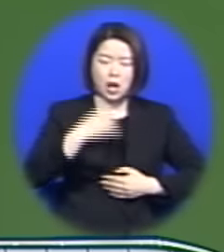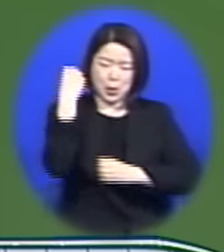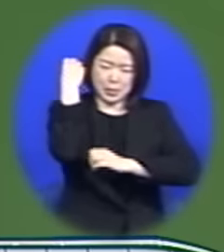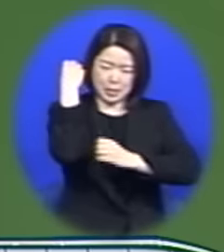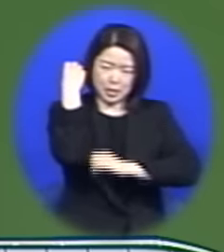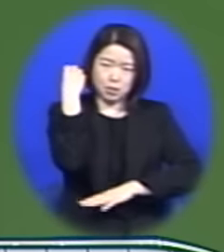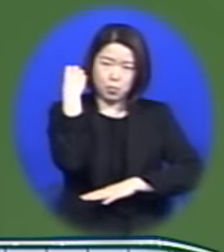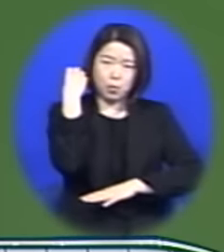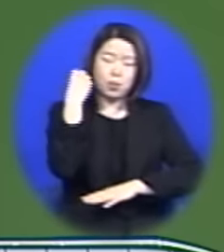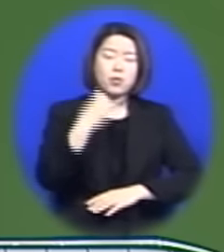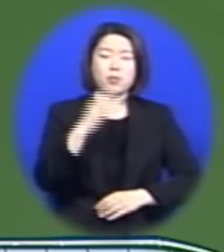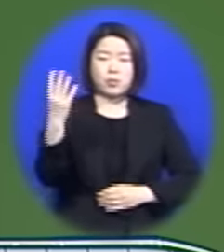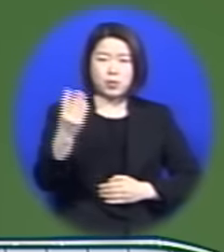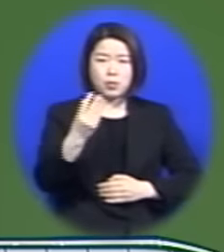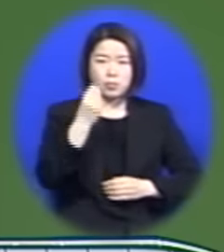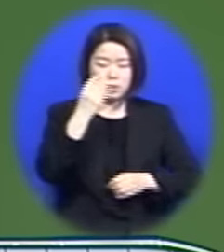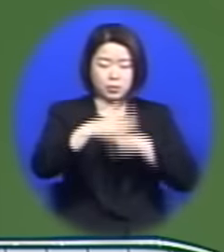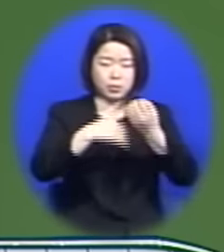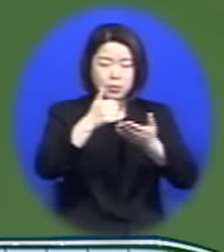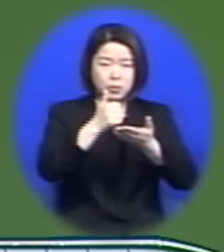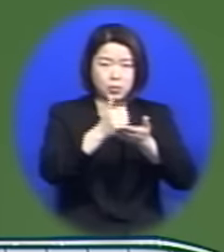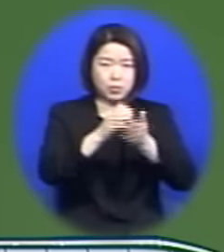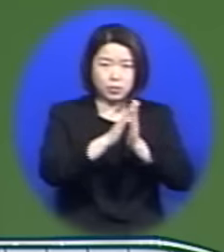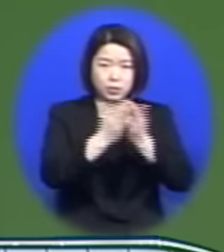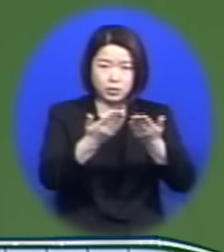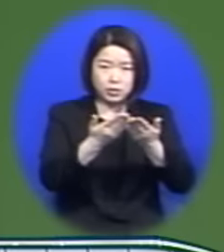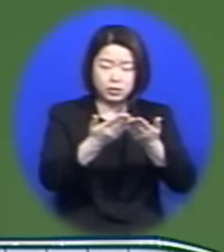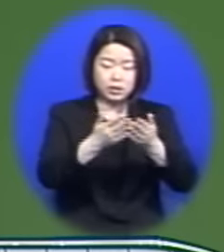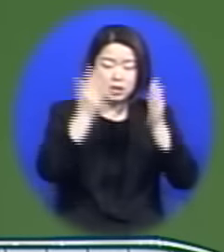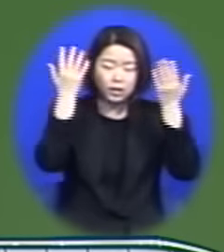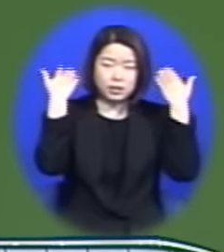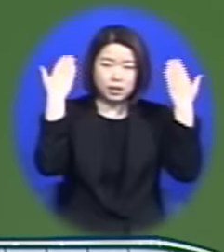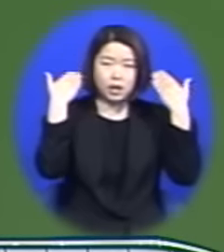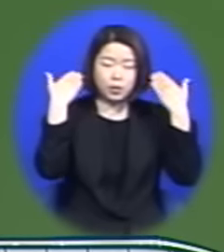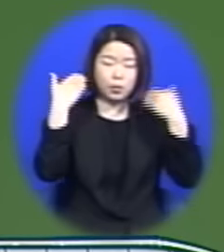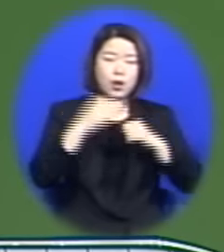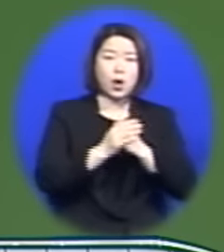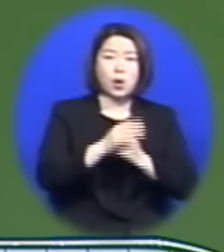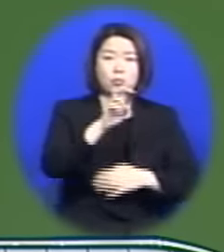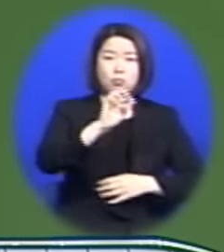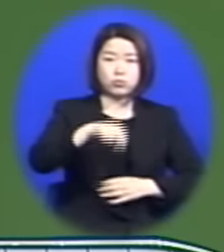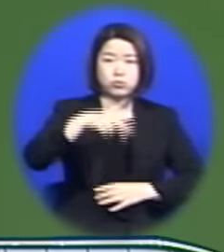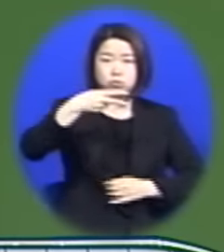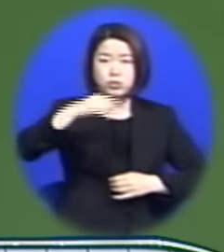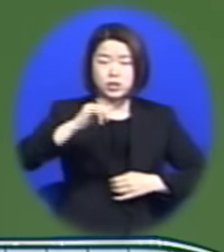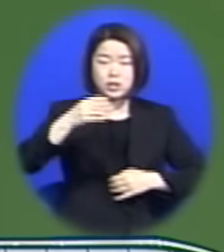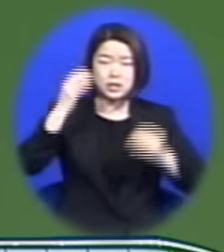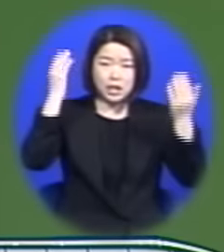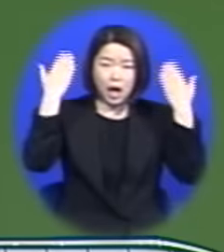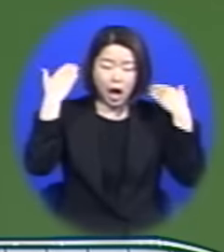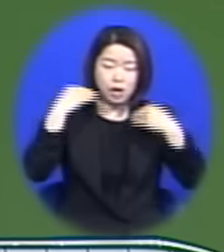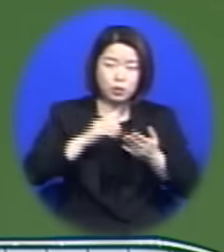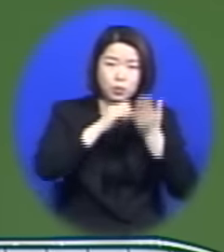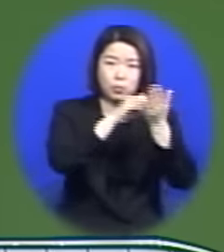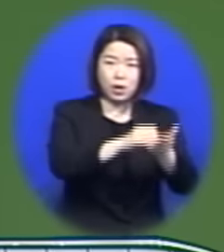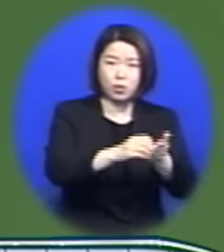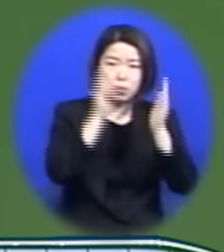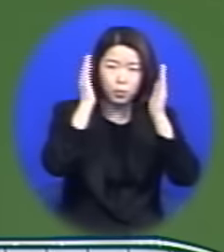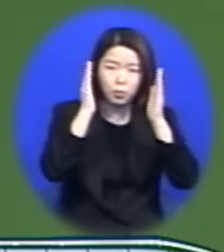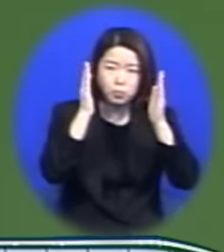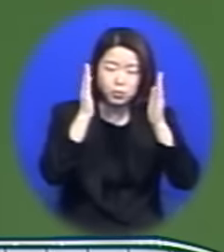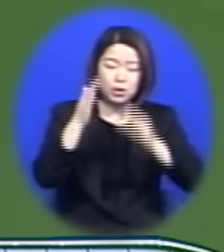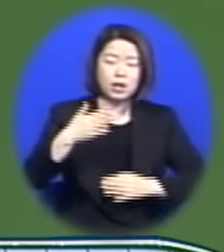대학인 시카고의 무디 성경학교에 들어가 목회자 훈련도 받았다 나는 히에 들어가 헬라를